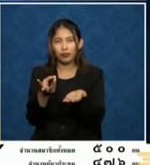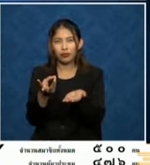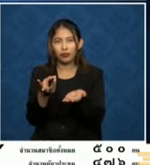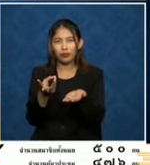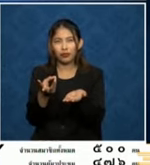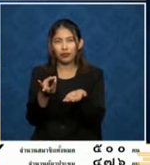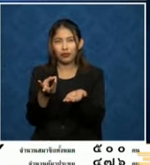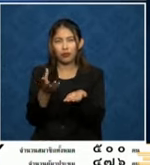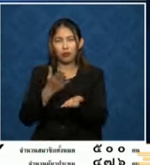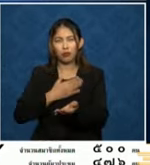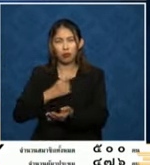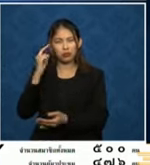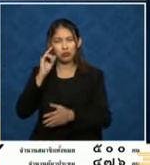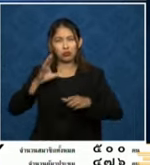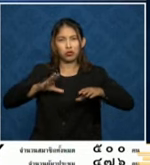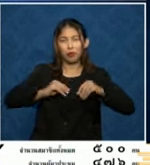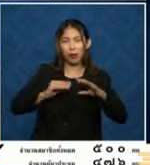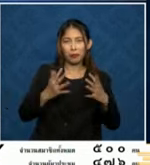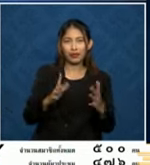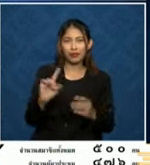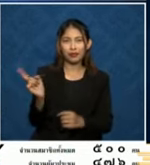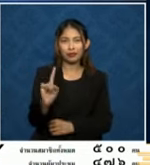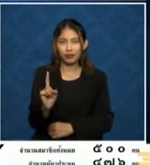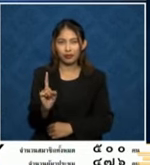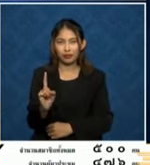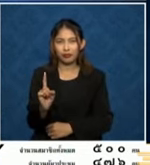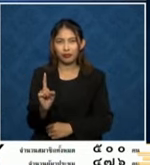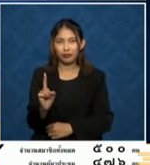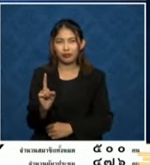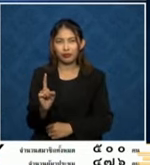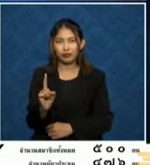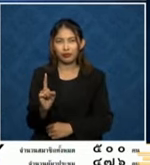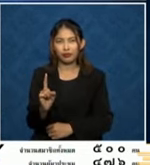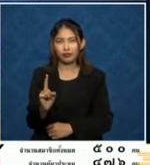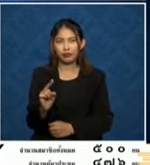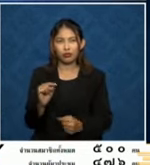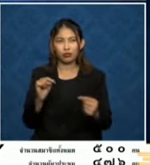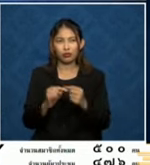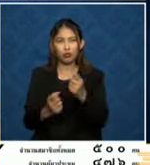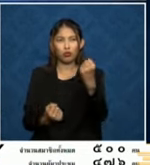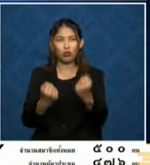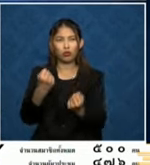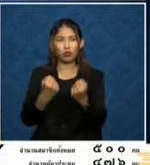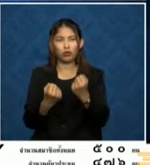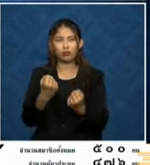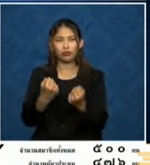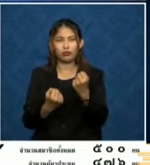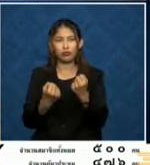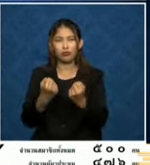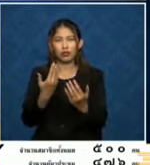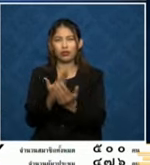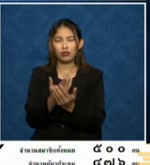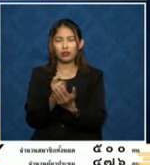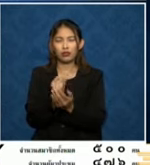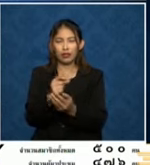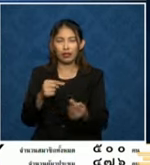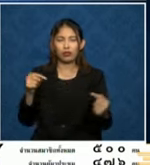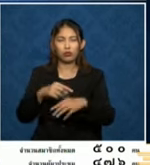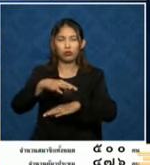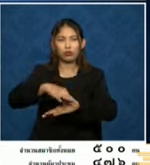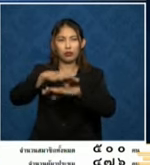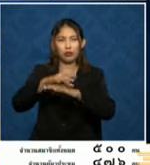ไม่สามารถที่จะเห็นชอบไปได้นะครับนั่นก็คือในการจัดหารถตอบแทนแบบเหมาจ่ายประจำตำแหน่ง2ล้านนะครับ